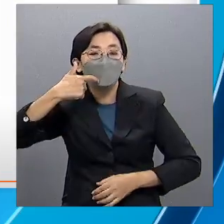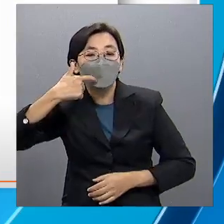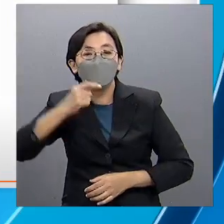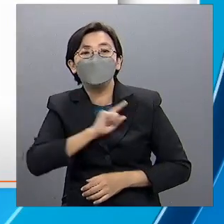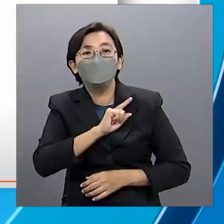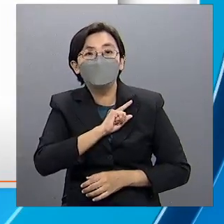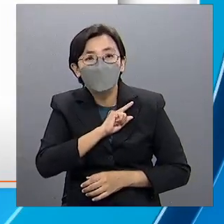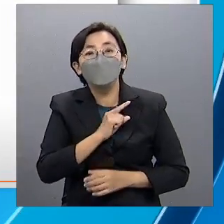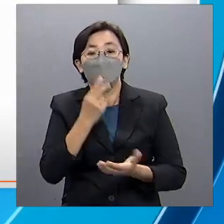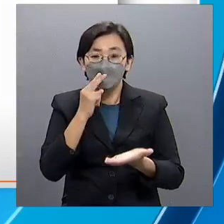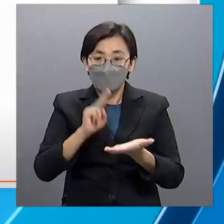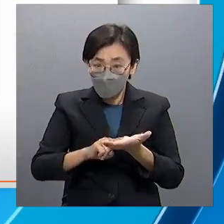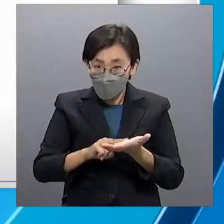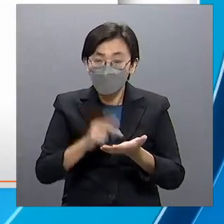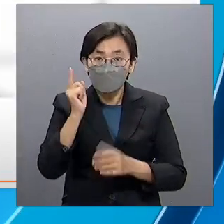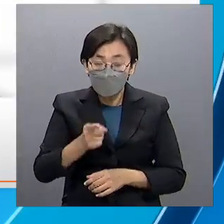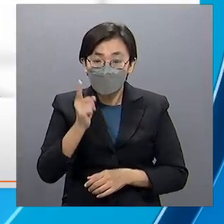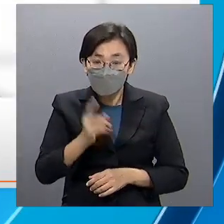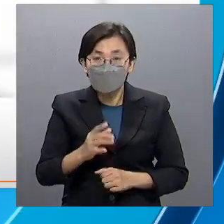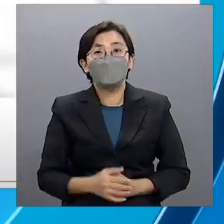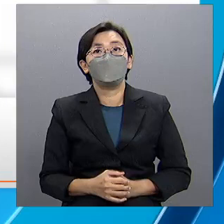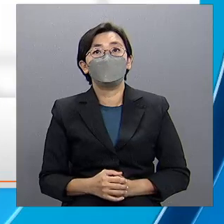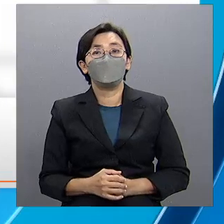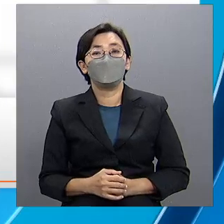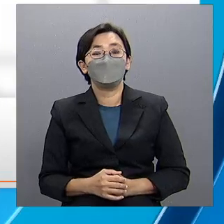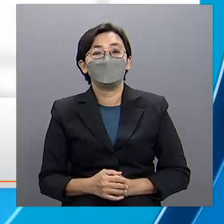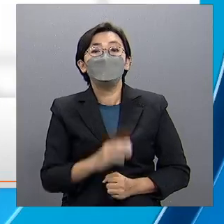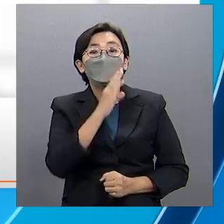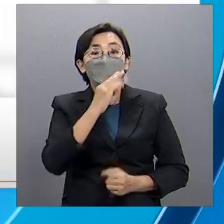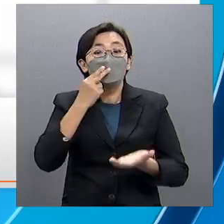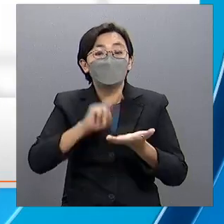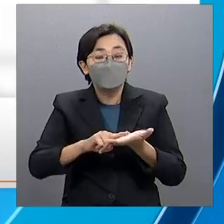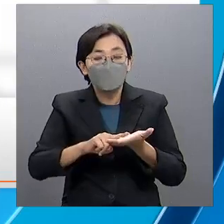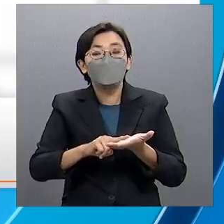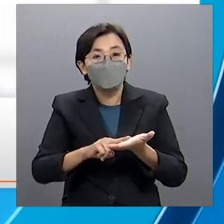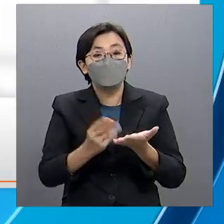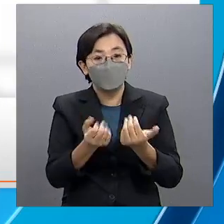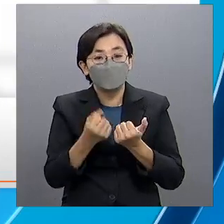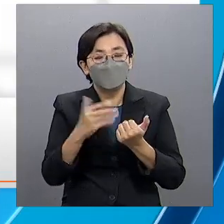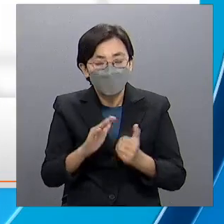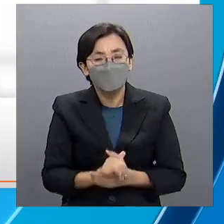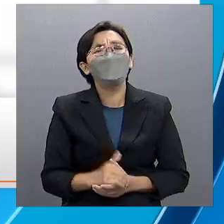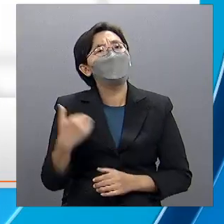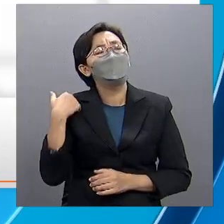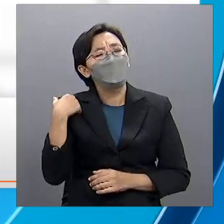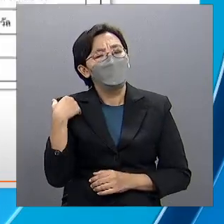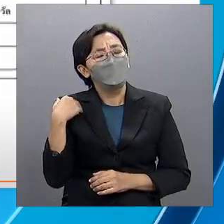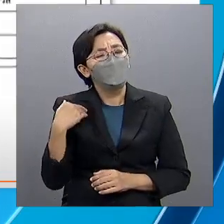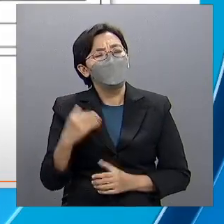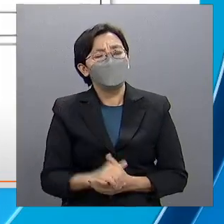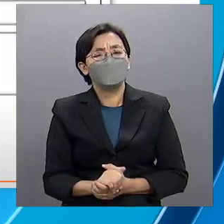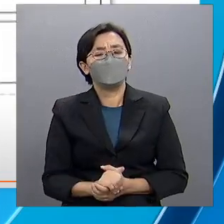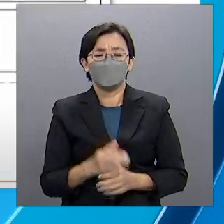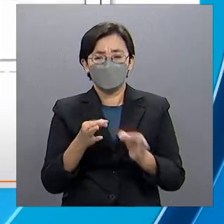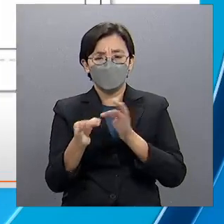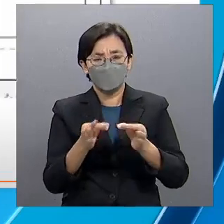งหรือเปล่าแต่อย่างที่เรียนนะคะว่าถ้าได้รับหนังสือเนี่ยก็จะมีกรณีต่างๆที่แจ้งไปเบื้องต้นแล้วค่ะเพราะฉะนั้นถ้